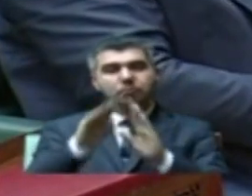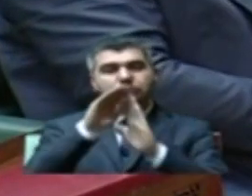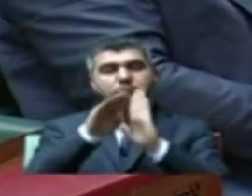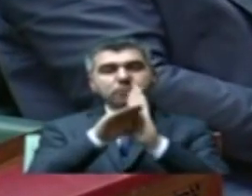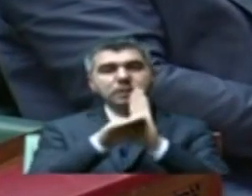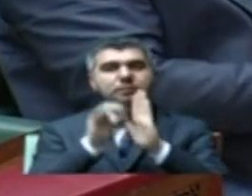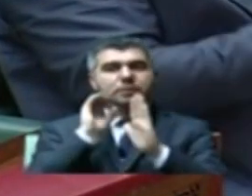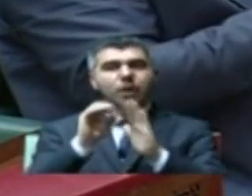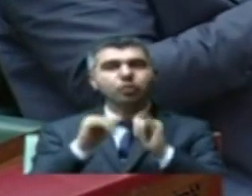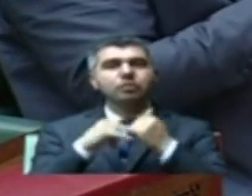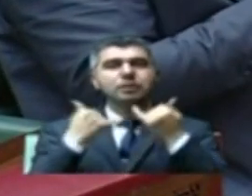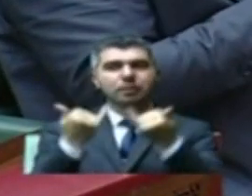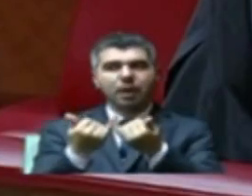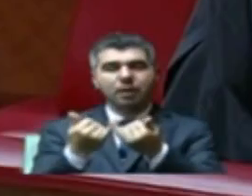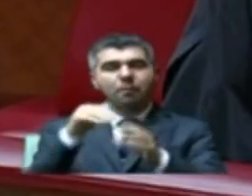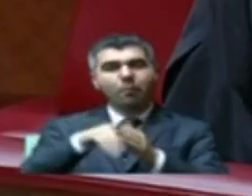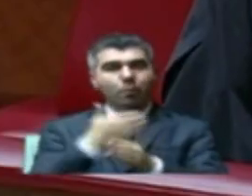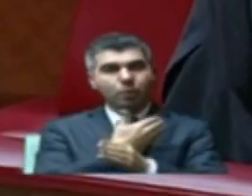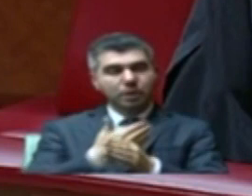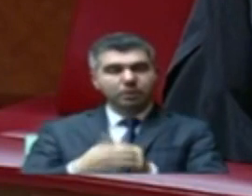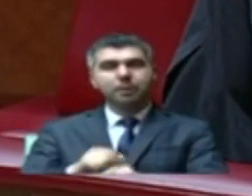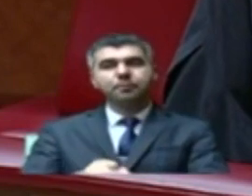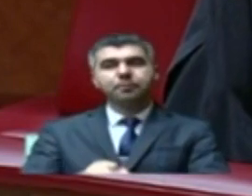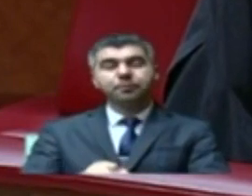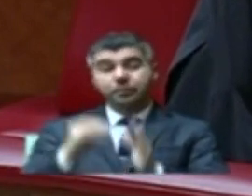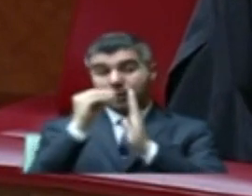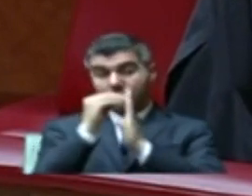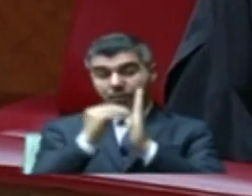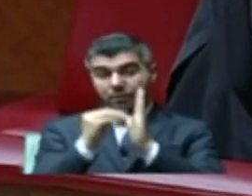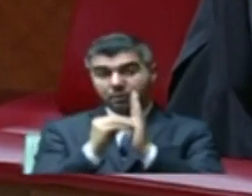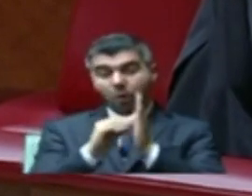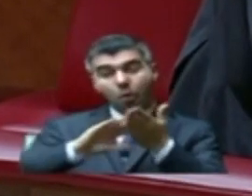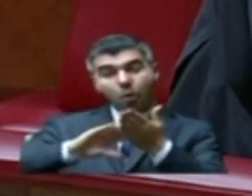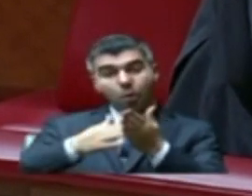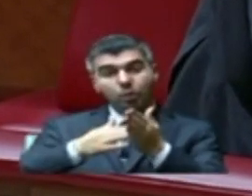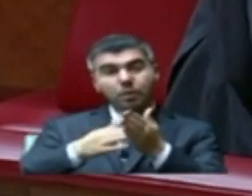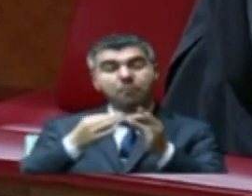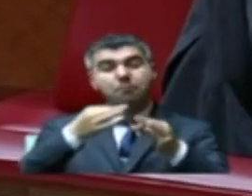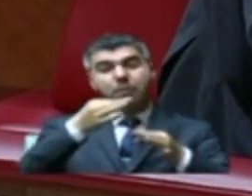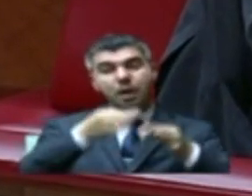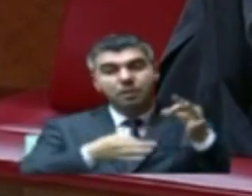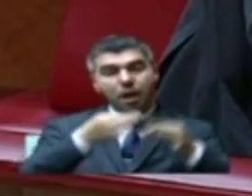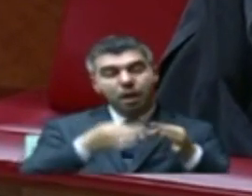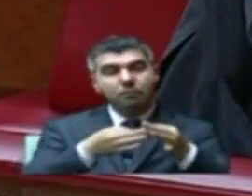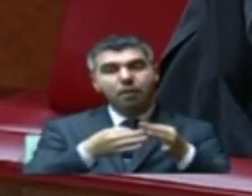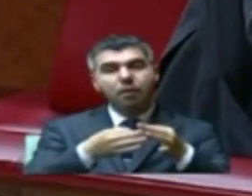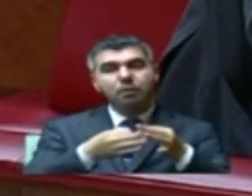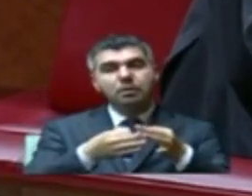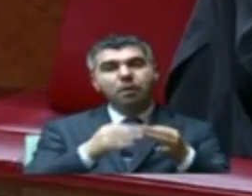بمجلسكم الموقر. هذا المشروع أو هذا المقتضى يخول لكل من المحكمة وأطراف